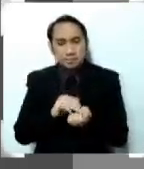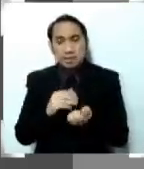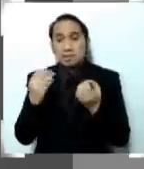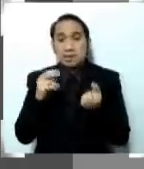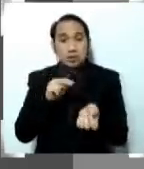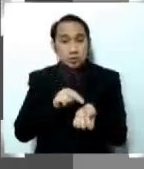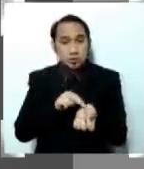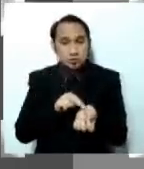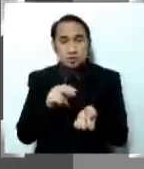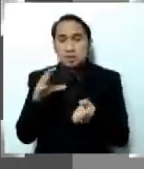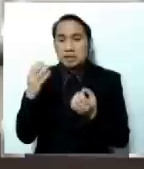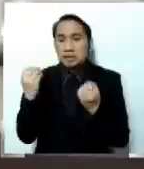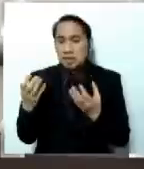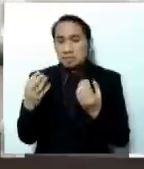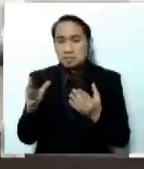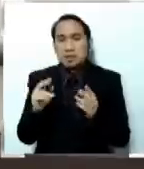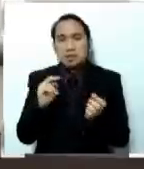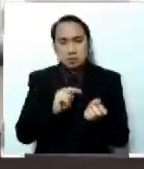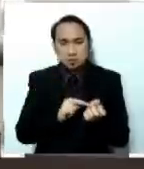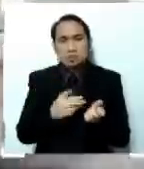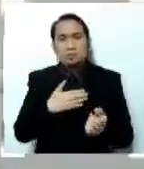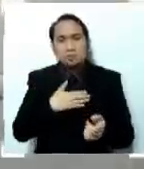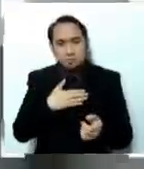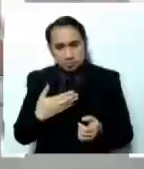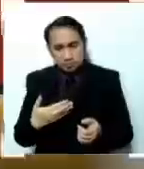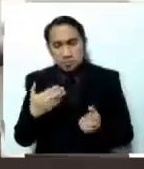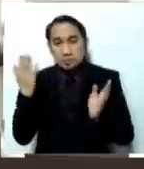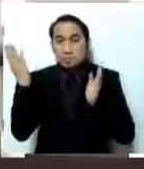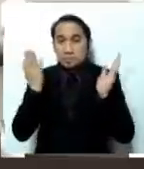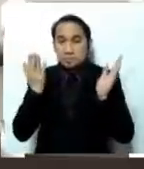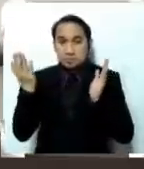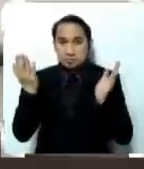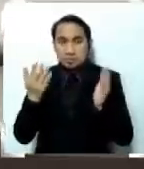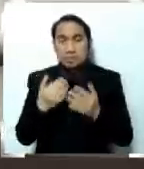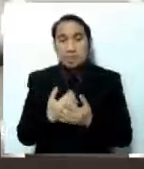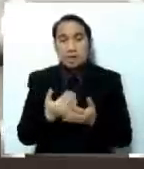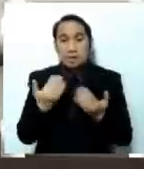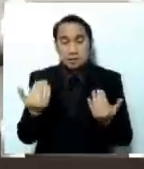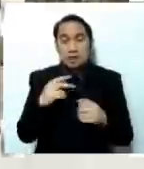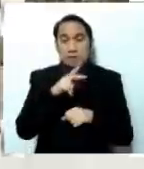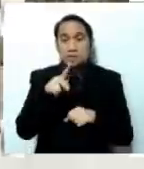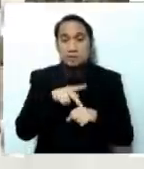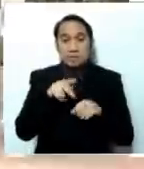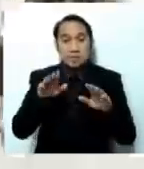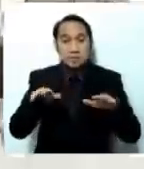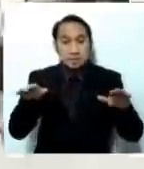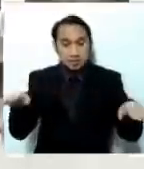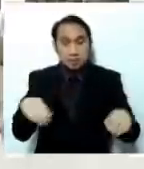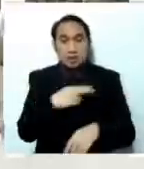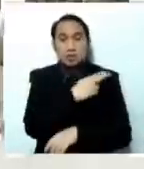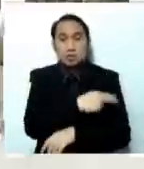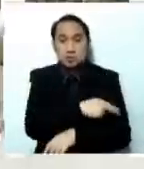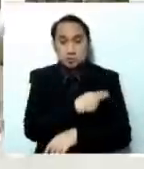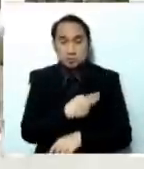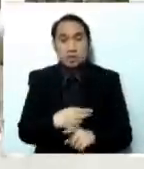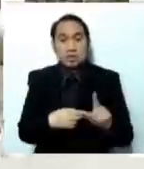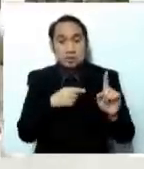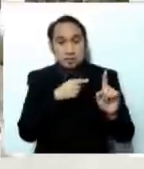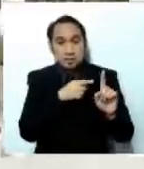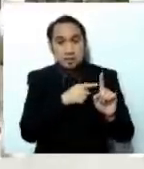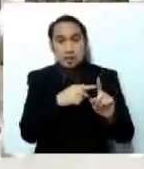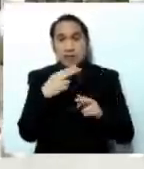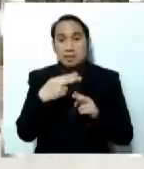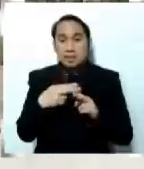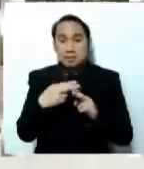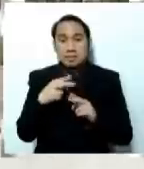patuloy sa pagsiservisyo. Sa ward ng Philippine Children's Medical Center sa Quezon City, isa si Nurse Vincent Arlegi